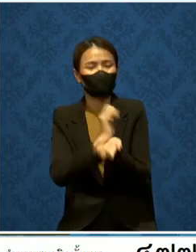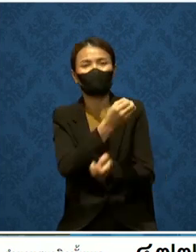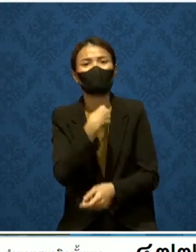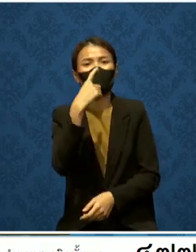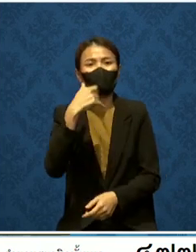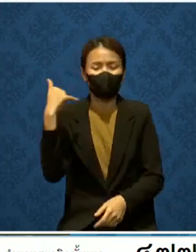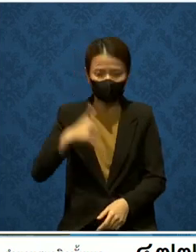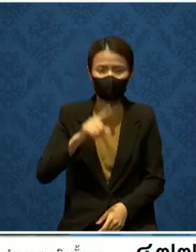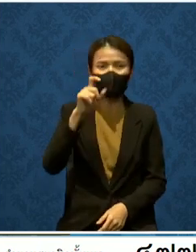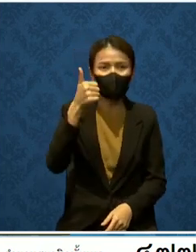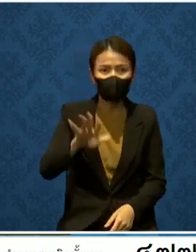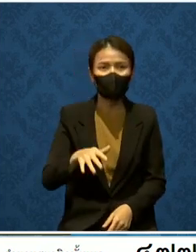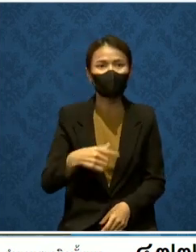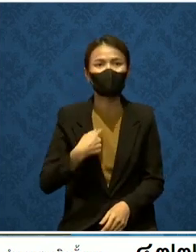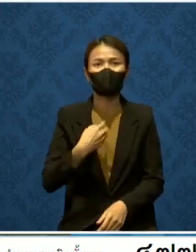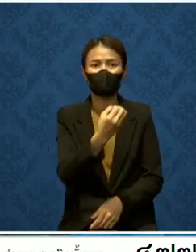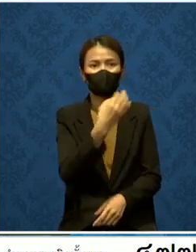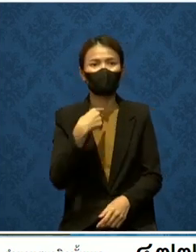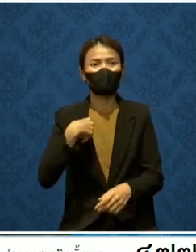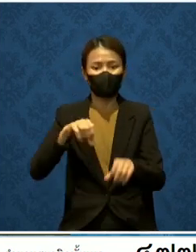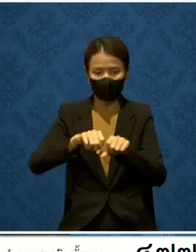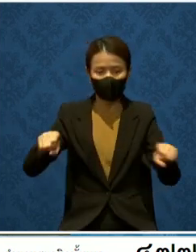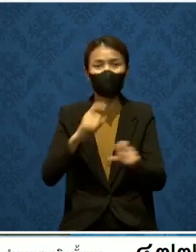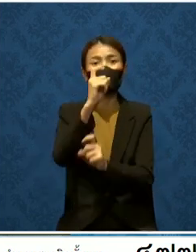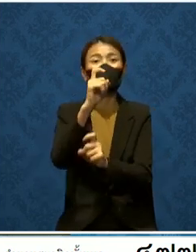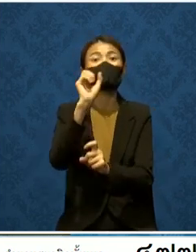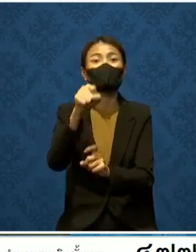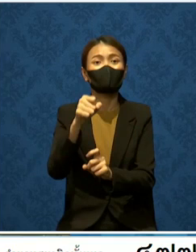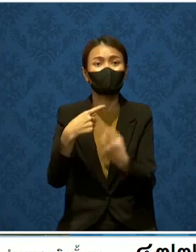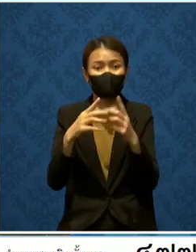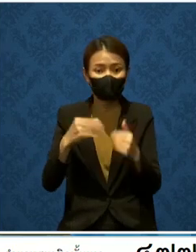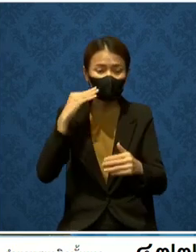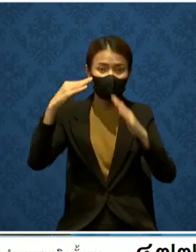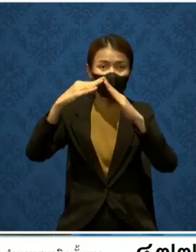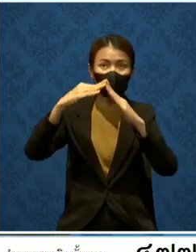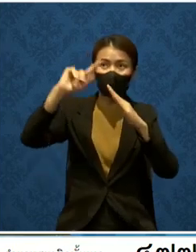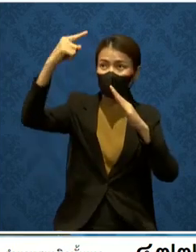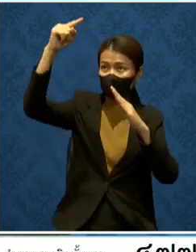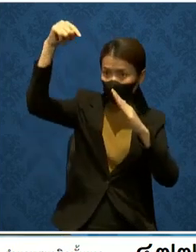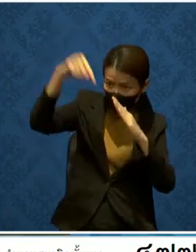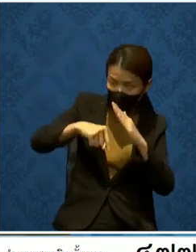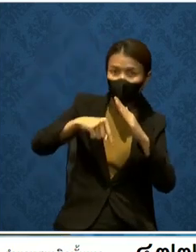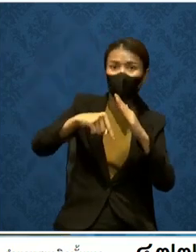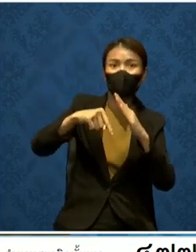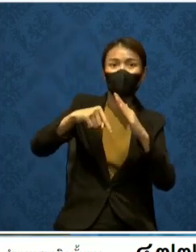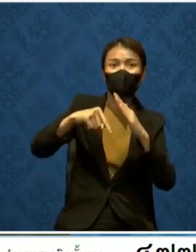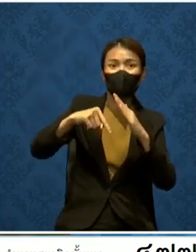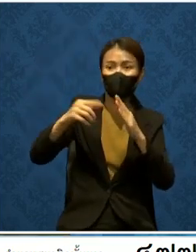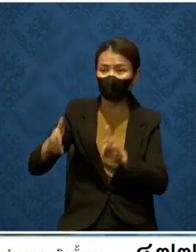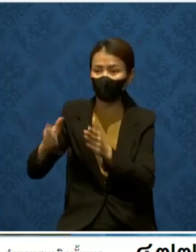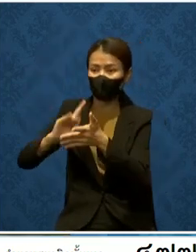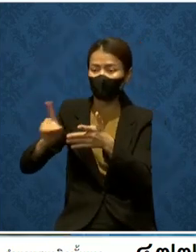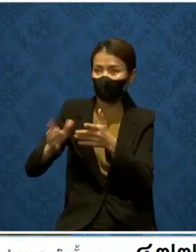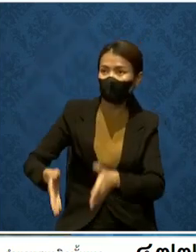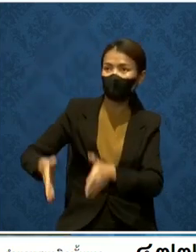หาสพายเราความัเป็อาวุ์และตกใส่บาชาบ้านทารุหลงคา kızว